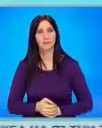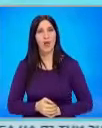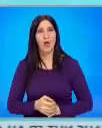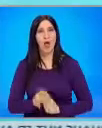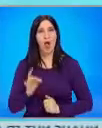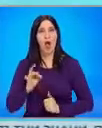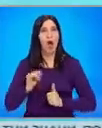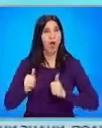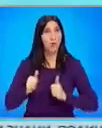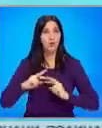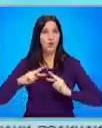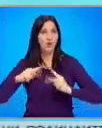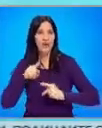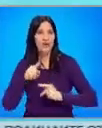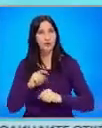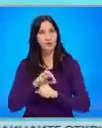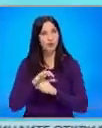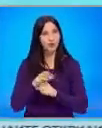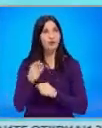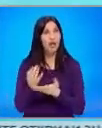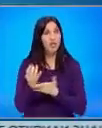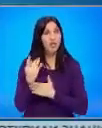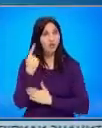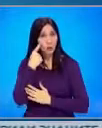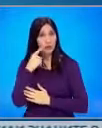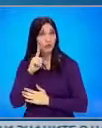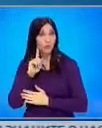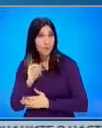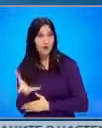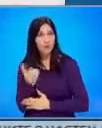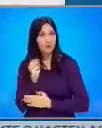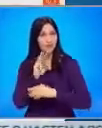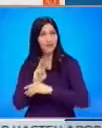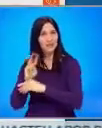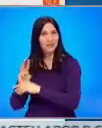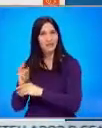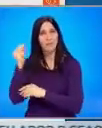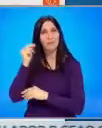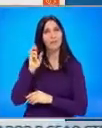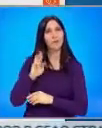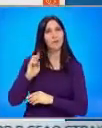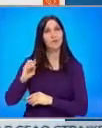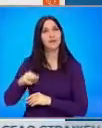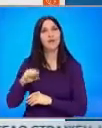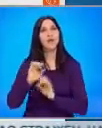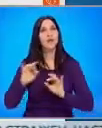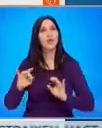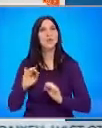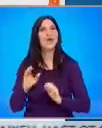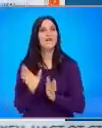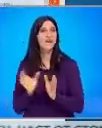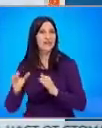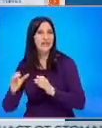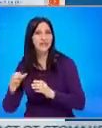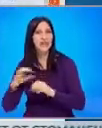Робот отговаря на въпроси за коронавирус. Това е новата опция, която може да откриете на сайта ни BNT News в секция